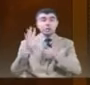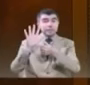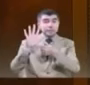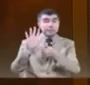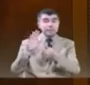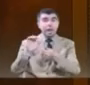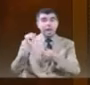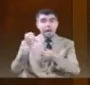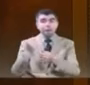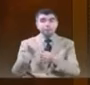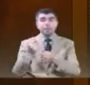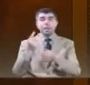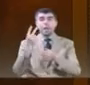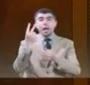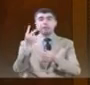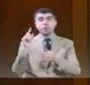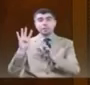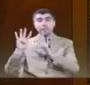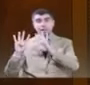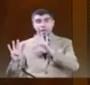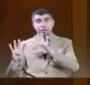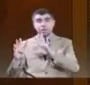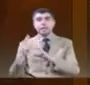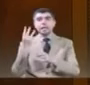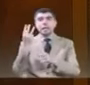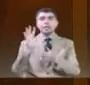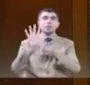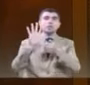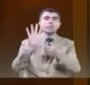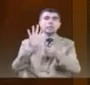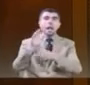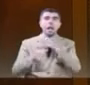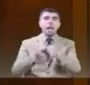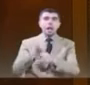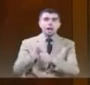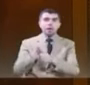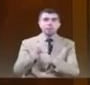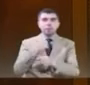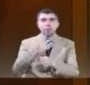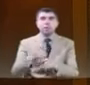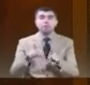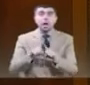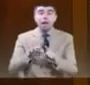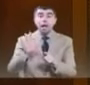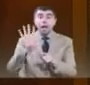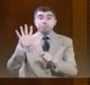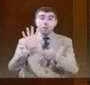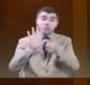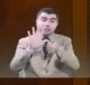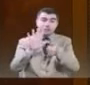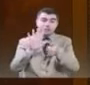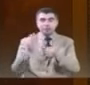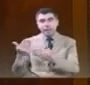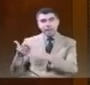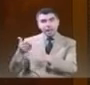عام، وفي 2019 غنوصلوا 63 عام. فإذا حنا تنازلنا على القضية ديال 5 سنين حتى نعملوا واحد الدراسة غتعملها بطبيعة